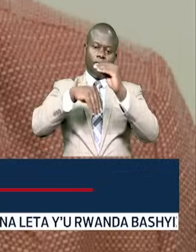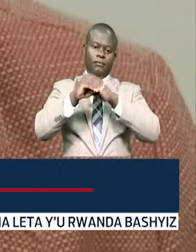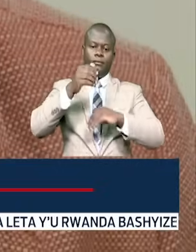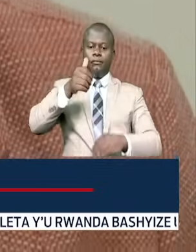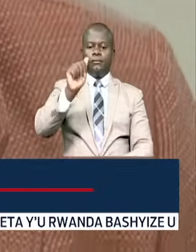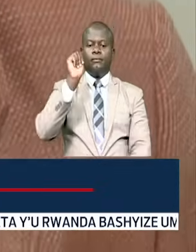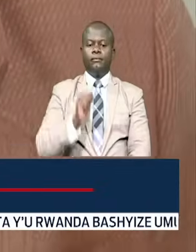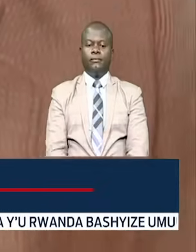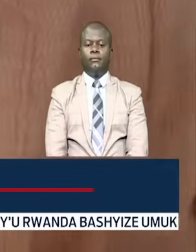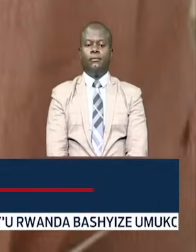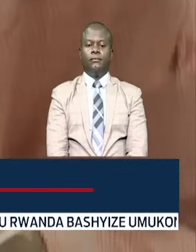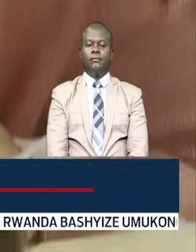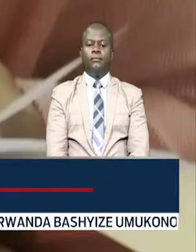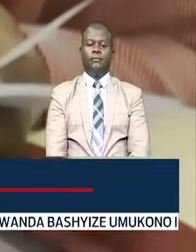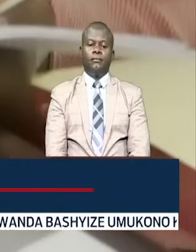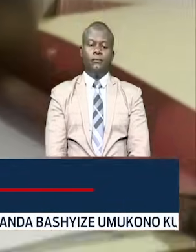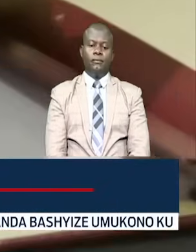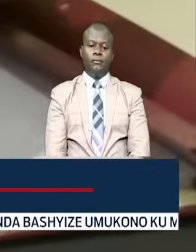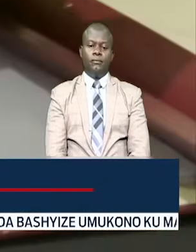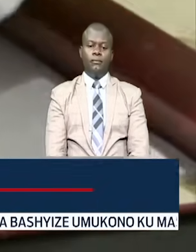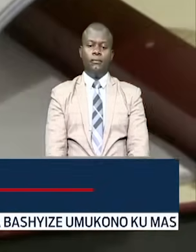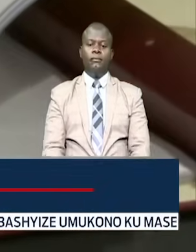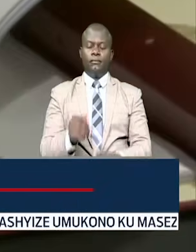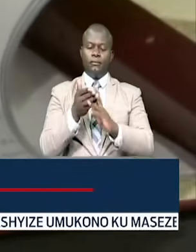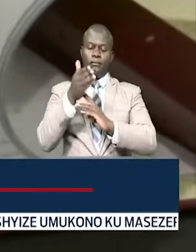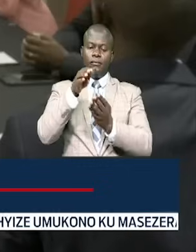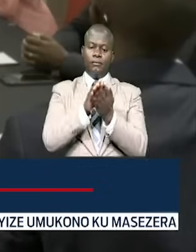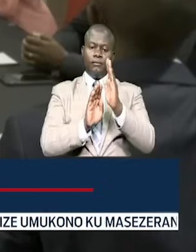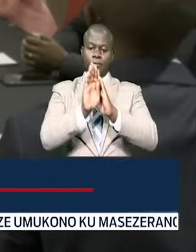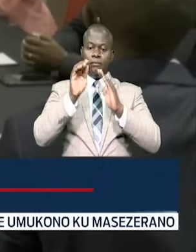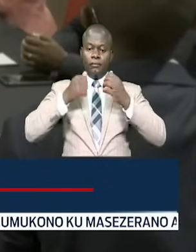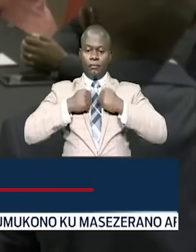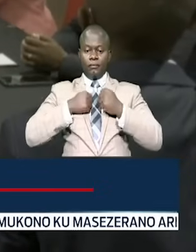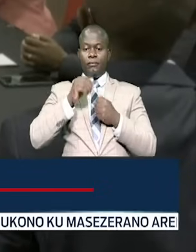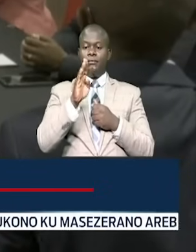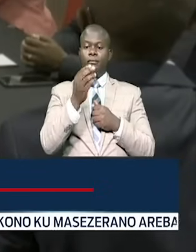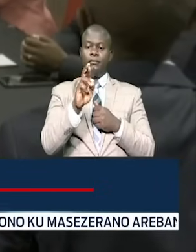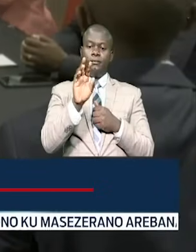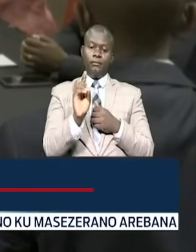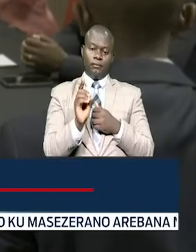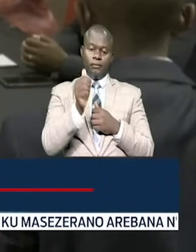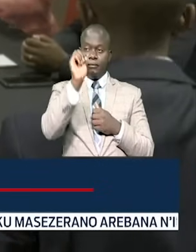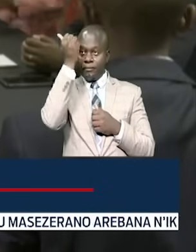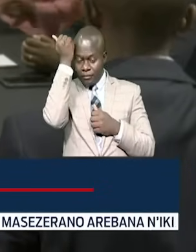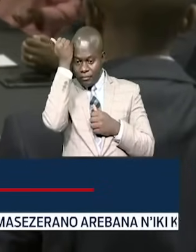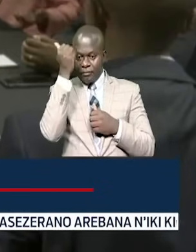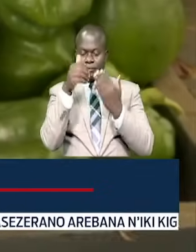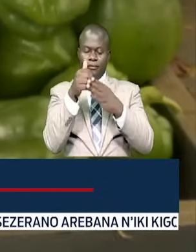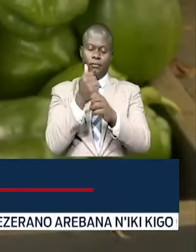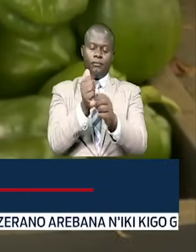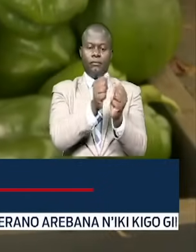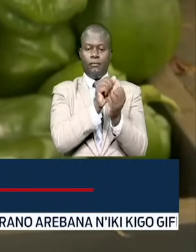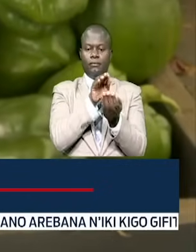byabo n'amafaranga azanyuzwa muri banki y'amajyambere y'u Rwanda BRD abo yishingira bagakorana na